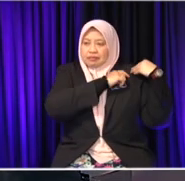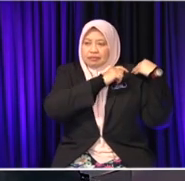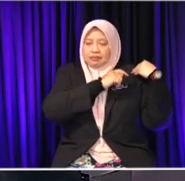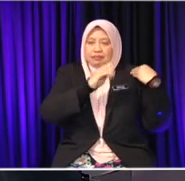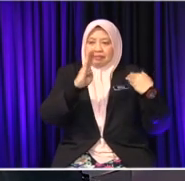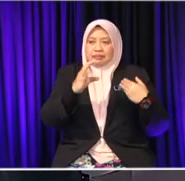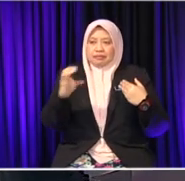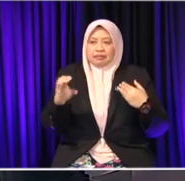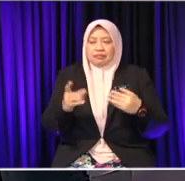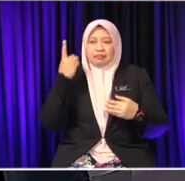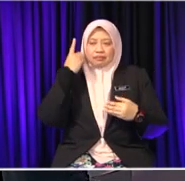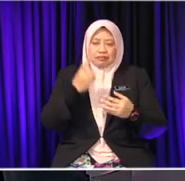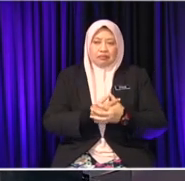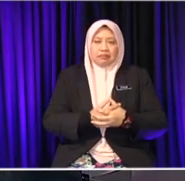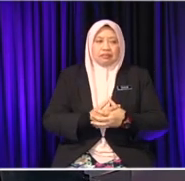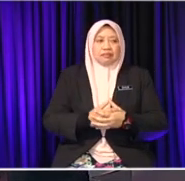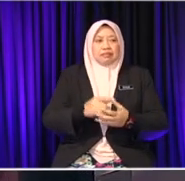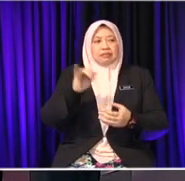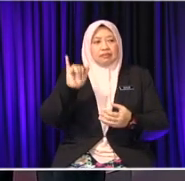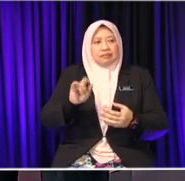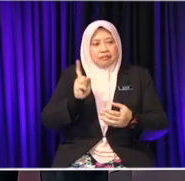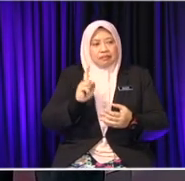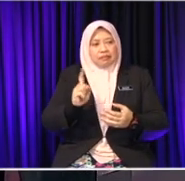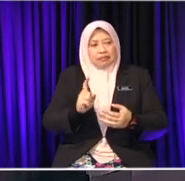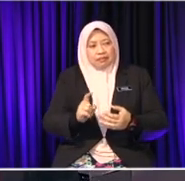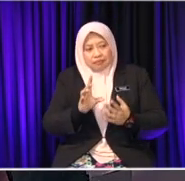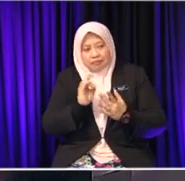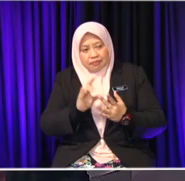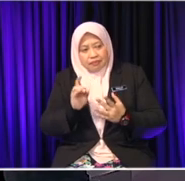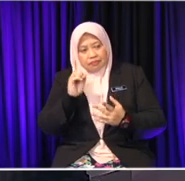yang kecuali yang manakah dia Oke